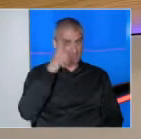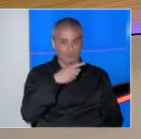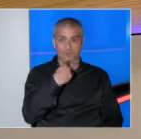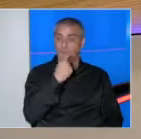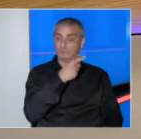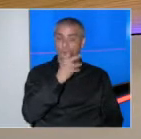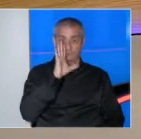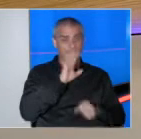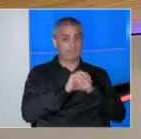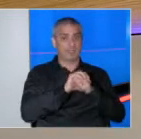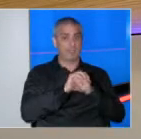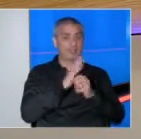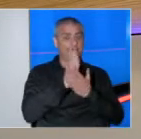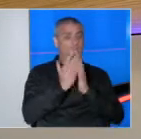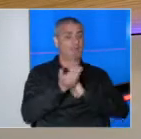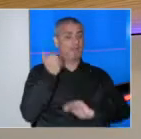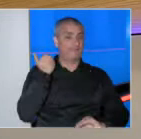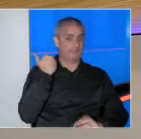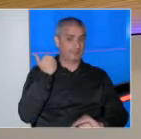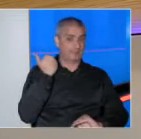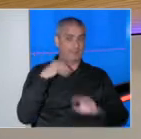ואומר שהוא זיהה את זה עוד קודם